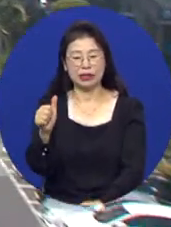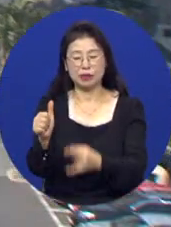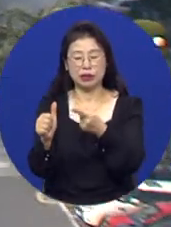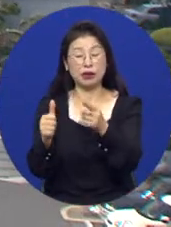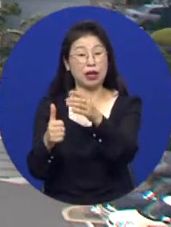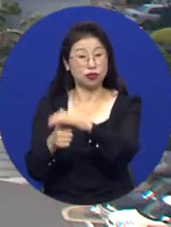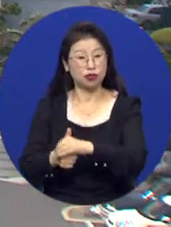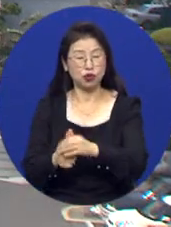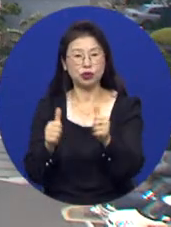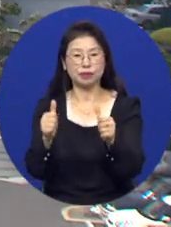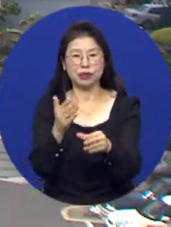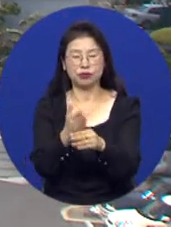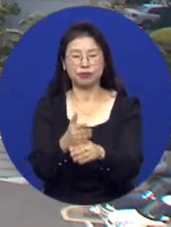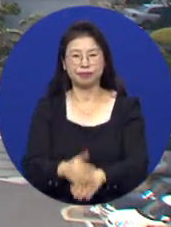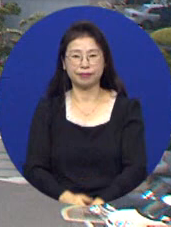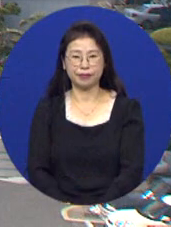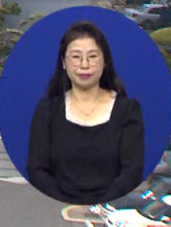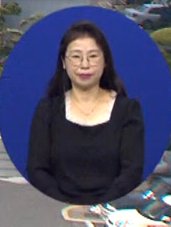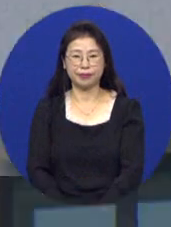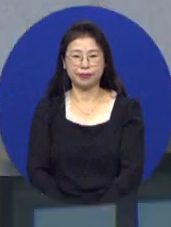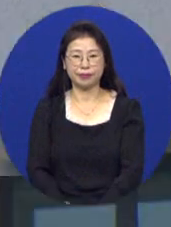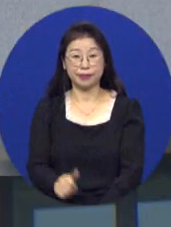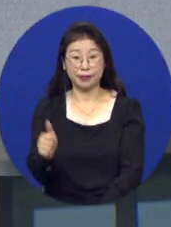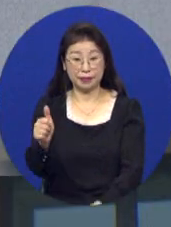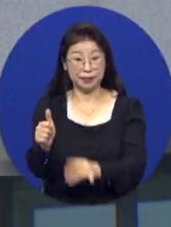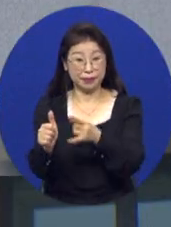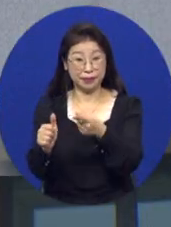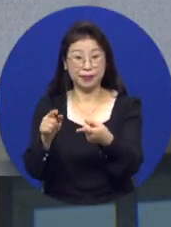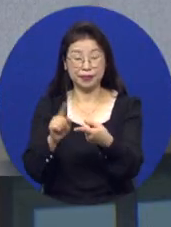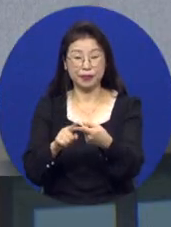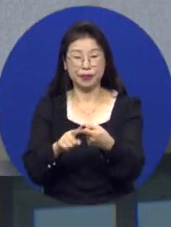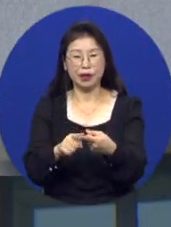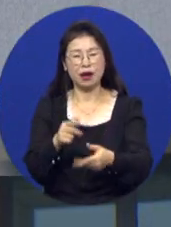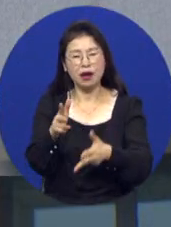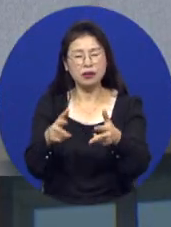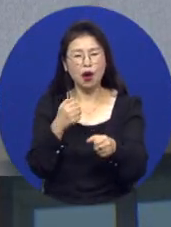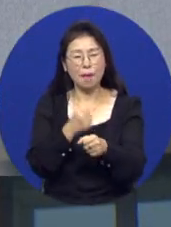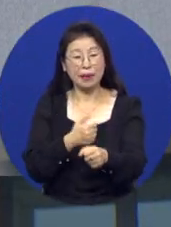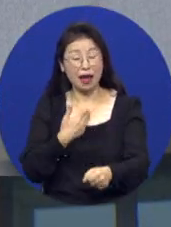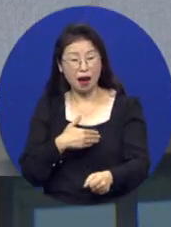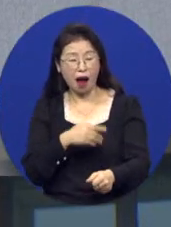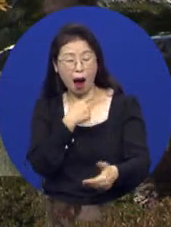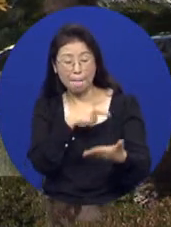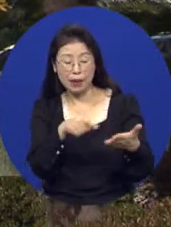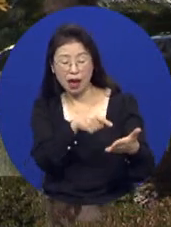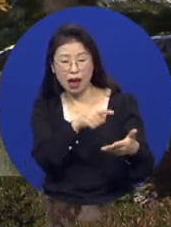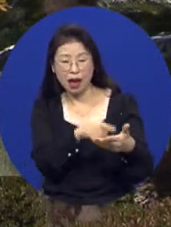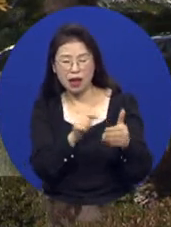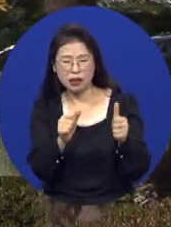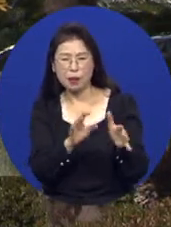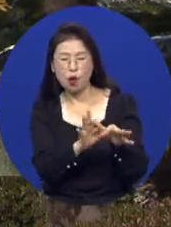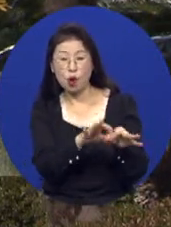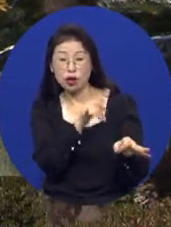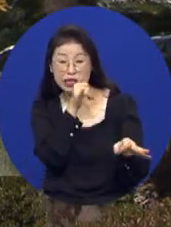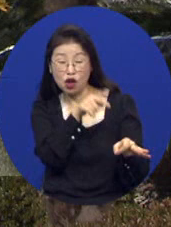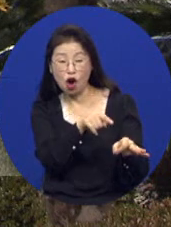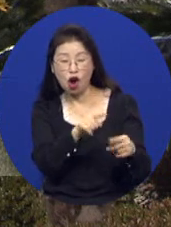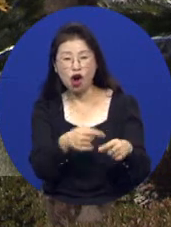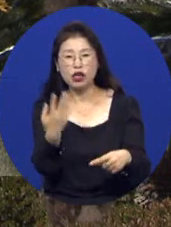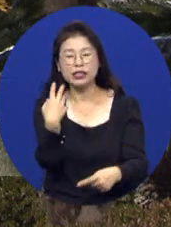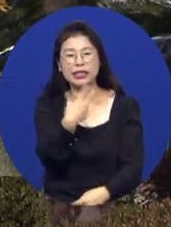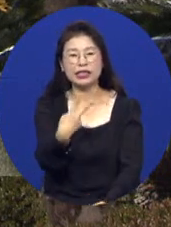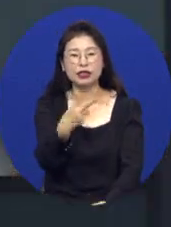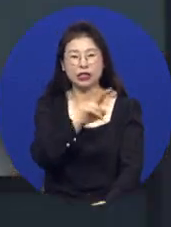남성을 구속해 재판에 넘겼습니다이 남성은 사업하다 알게 된 피해자가 재판에 연루된 것을 알고